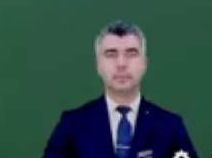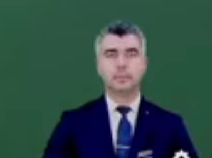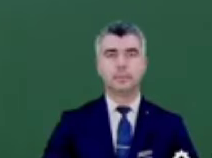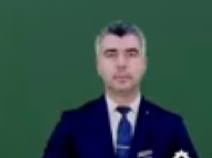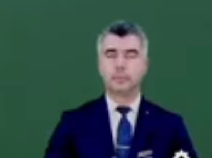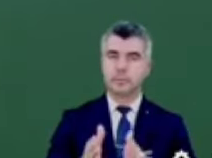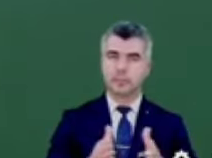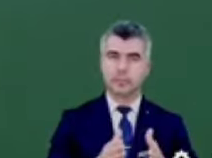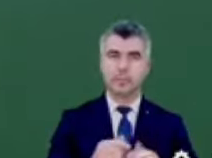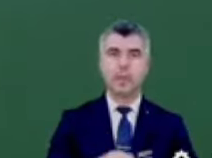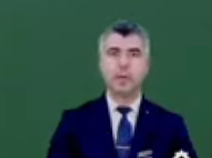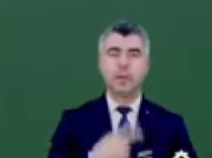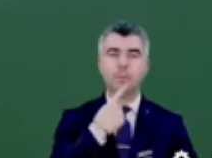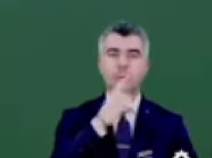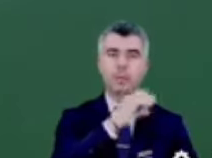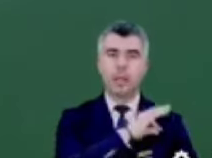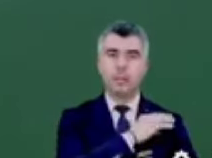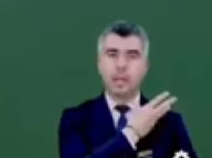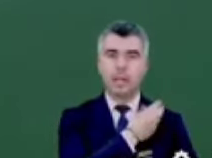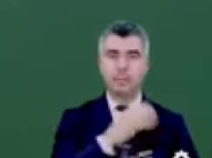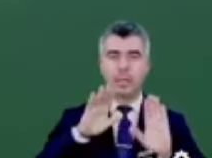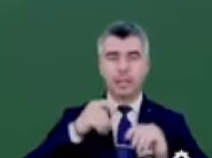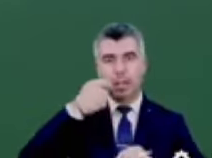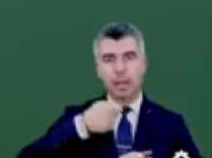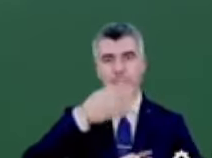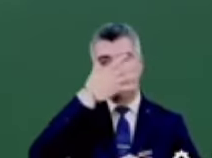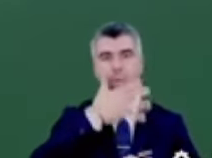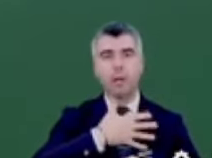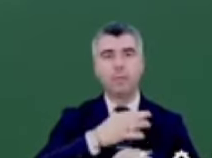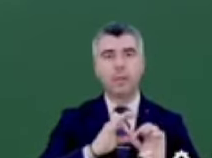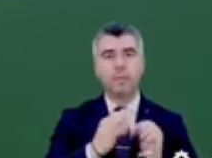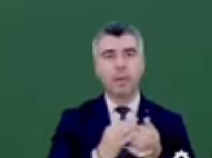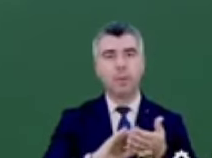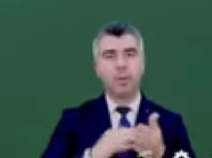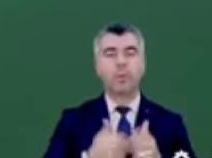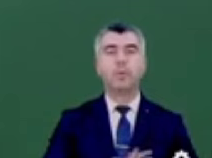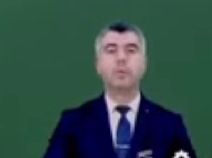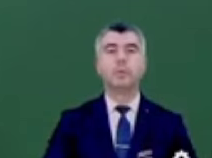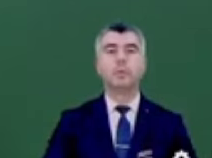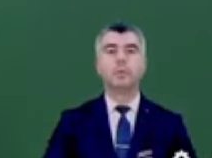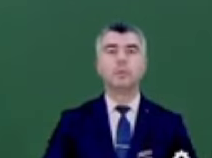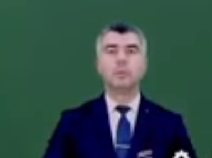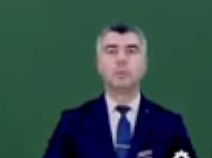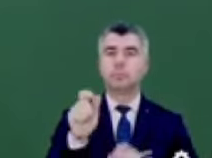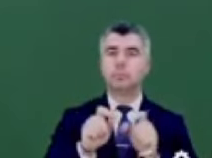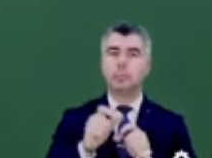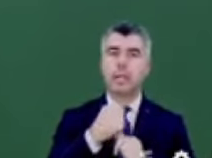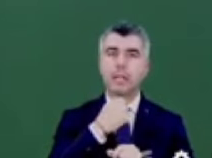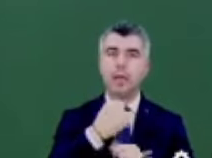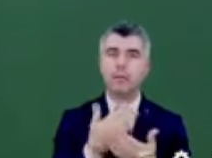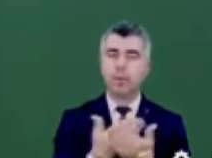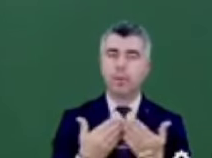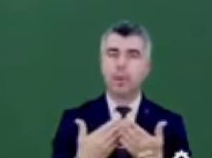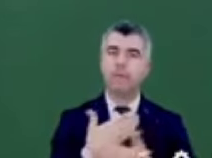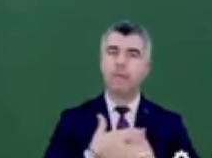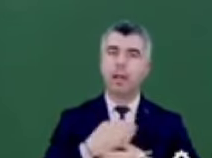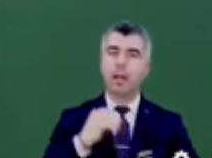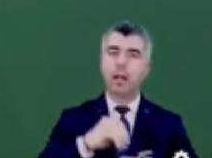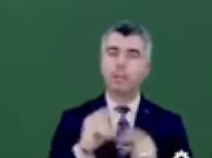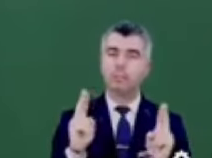شكرا بسم الله الرحمن الرحيم والصلاه والسلام على سيدنا محمد وعلى اله وصحبه اجمعين حضرات السيدات والساده الرجال ونساء الصحافه سعيد باللقاء